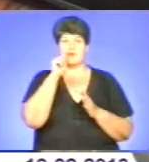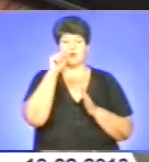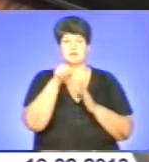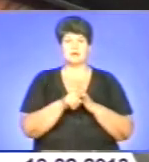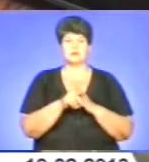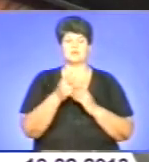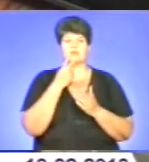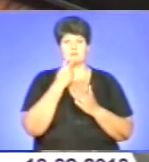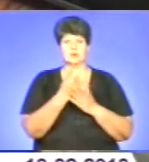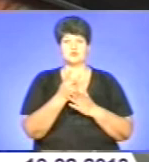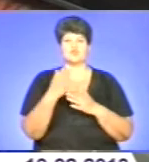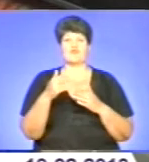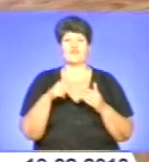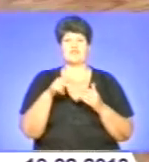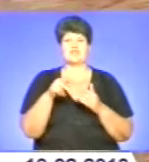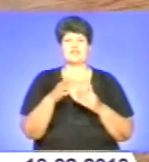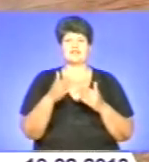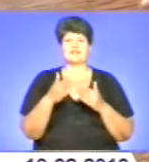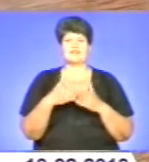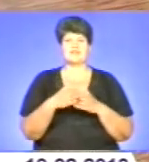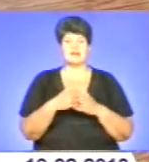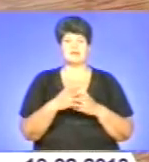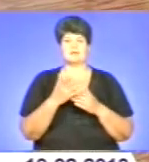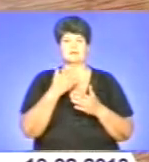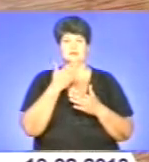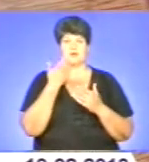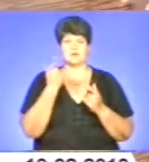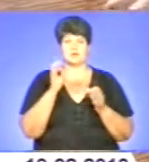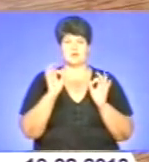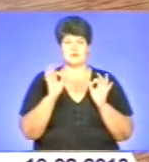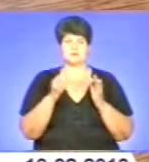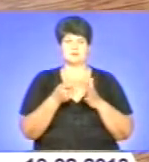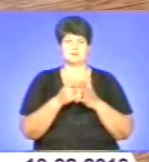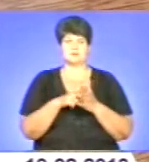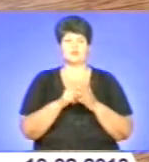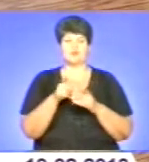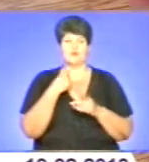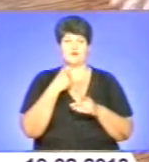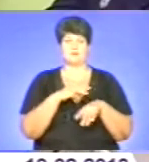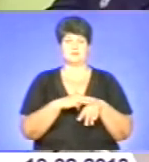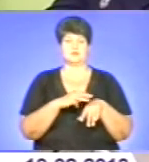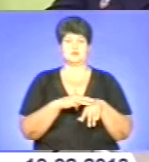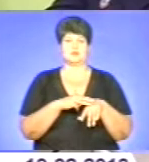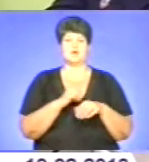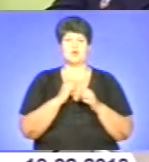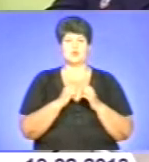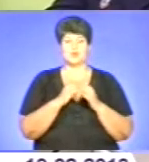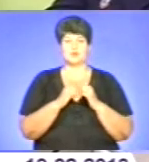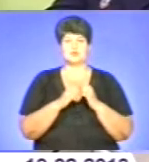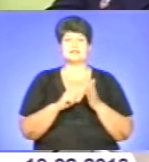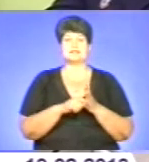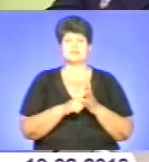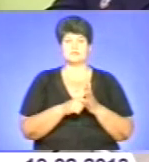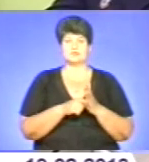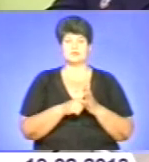переконаються що вхідні двері не обладнані надійними замками а тому правоохоронці радять наступне кожен циліндровий механіз замка в даних